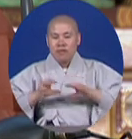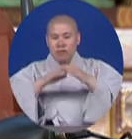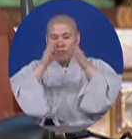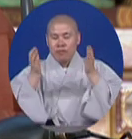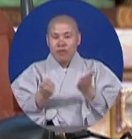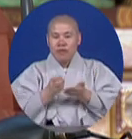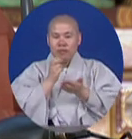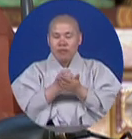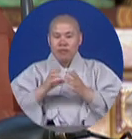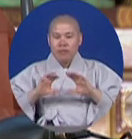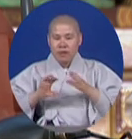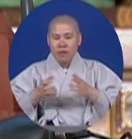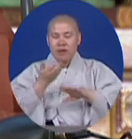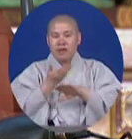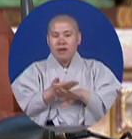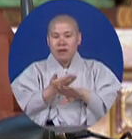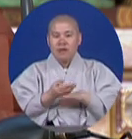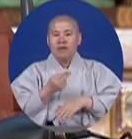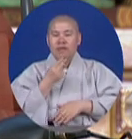우주만법계가 다른 것은 없다.